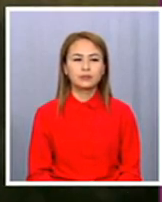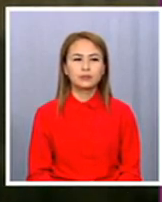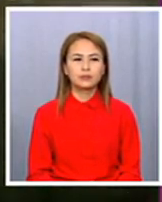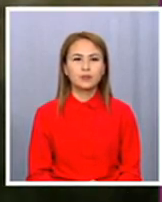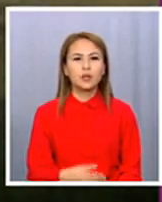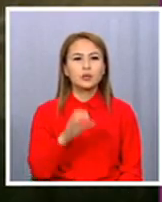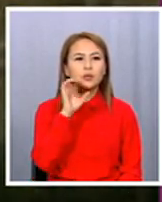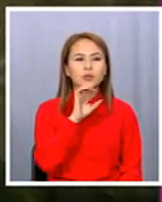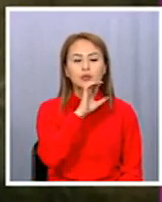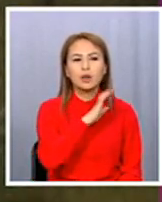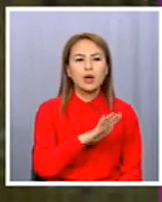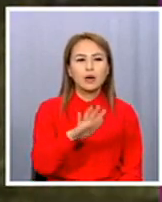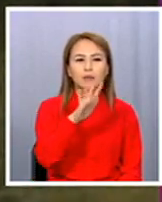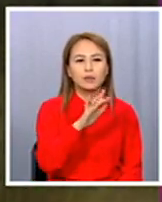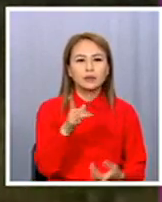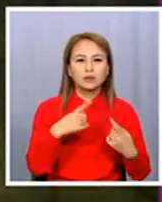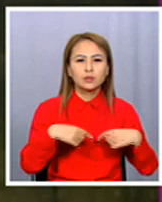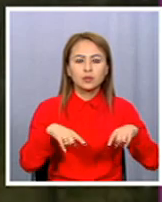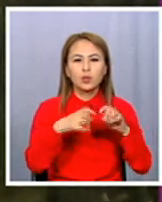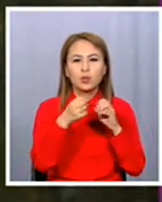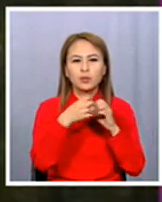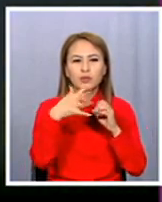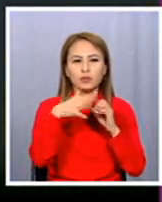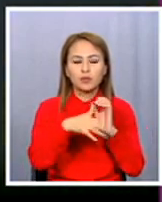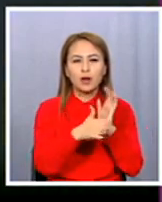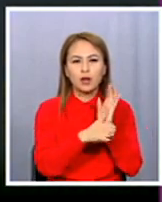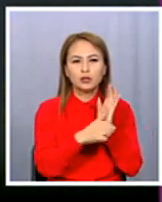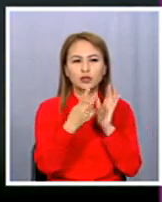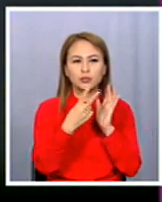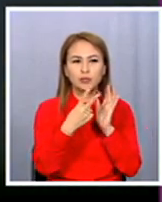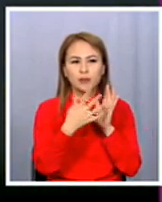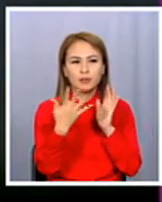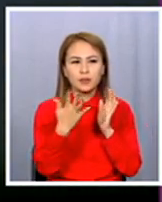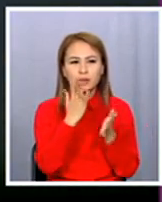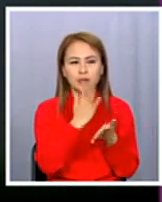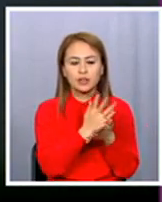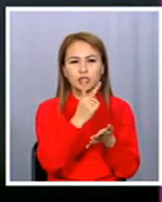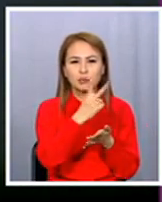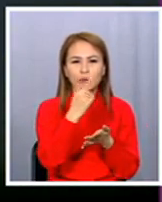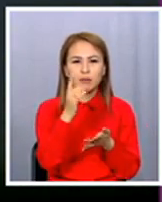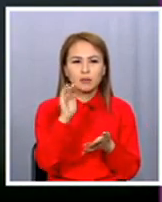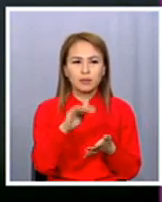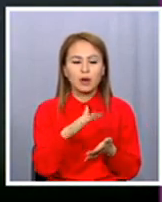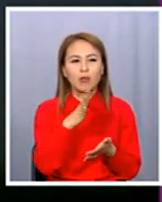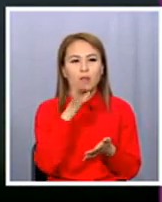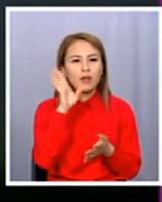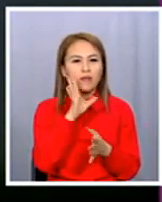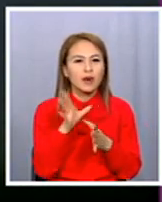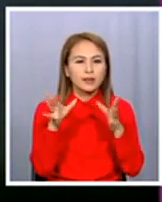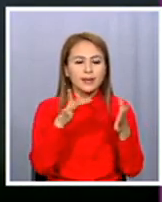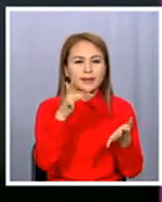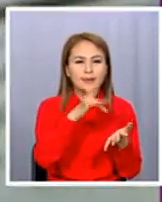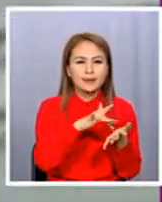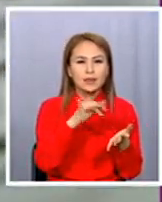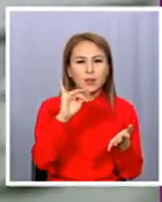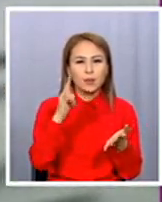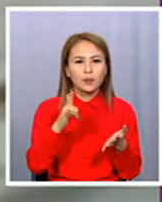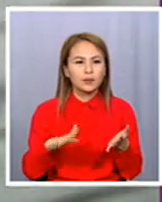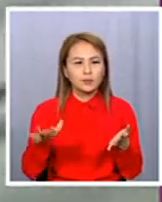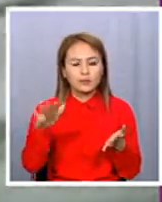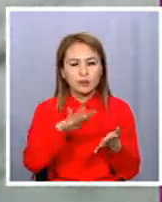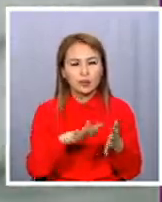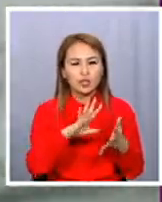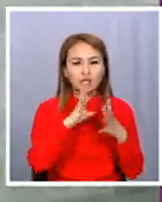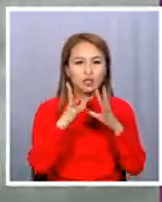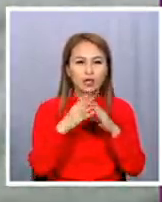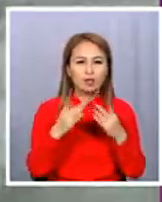Солтүстік аймақта жалпы аумағы 15623 шаршы шақырым болатын 21 мыңдай көл болса, орталық және оңтүстік өңірлерде жалпы